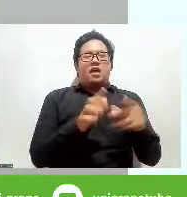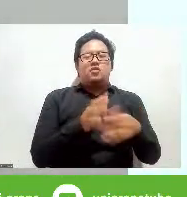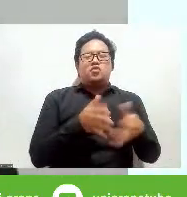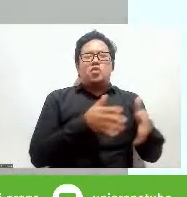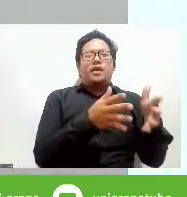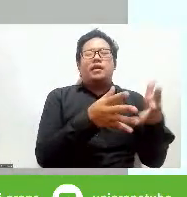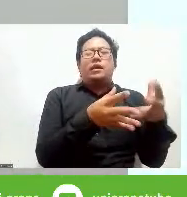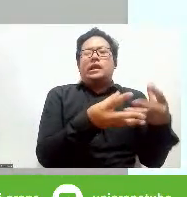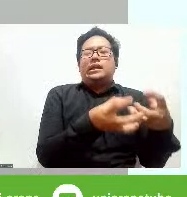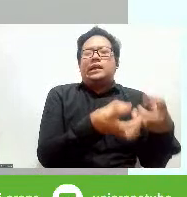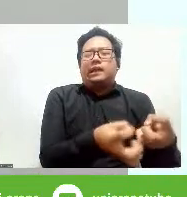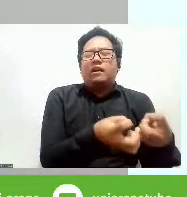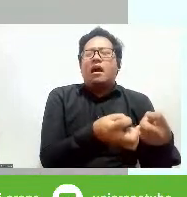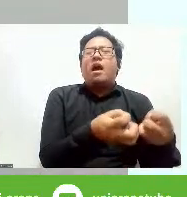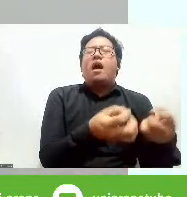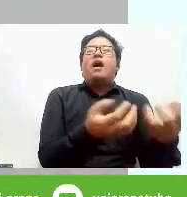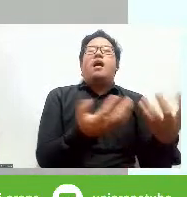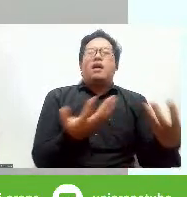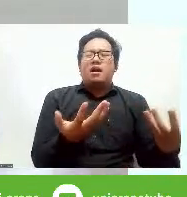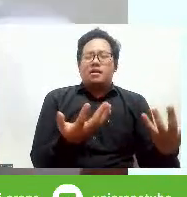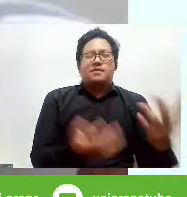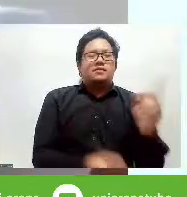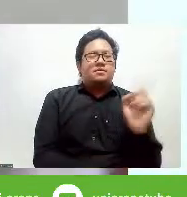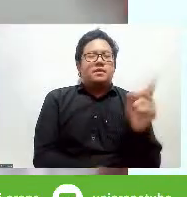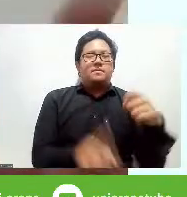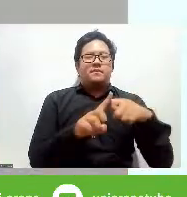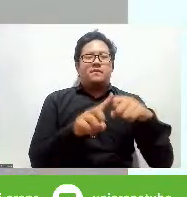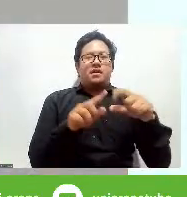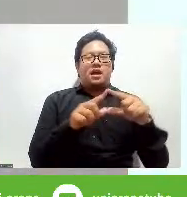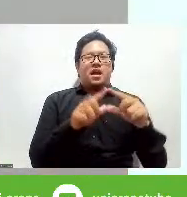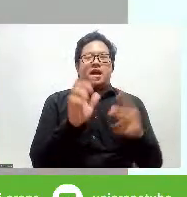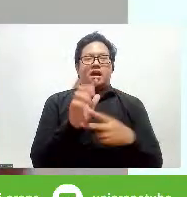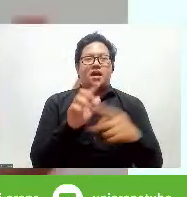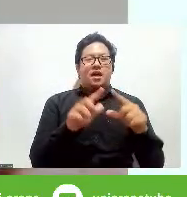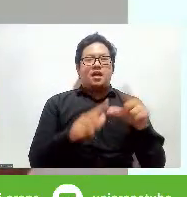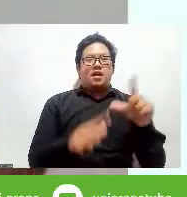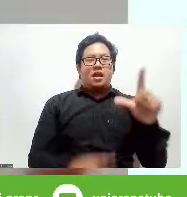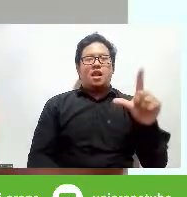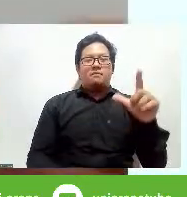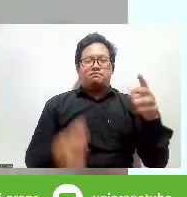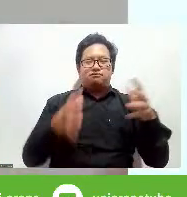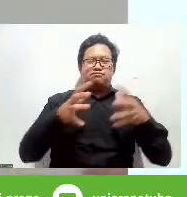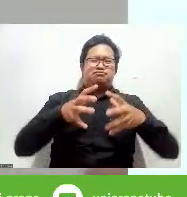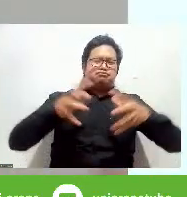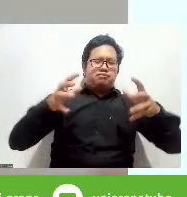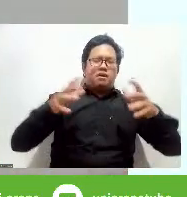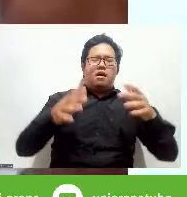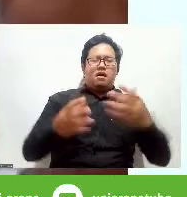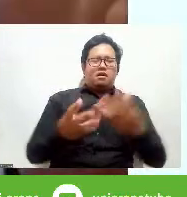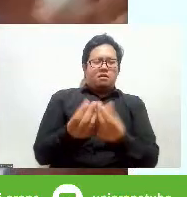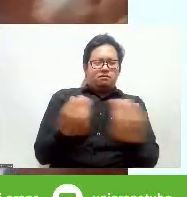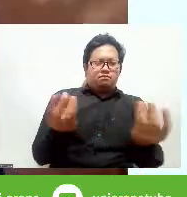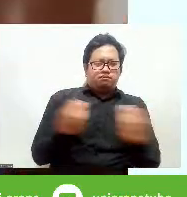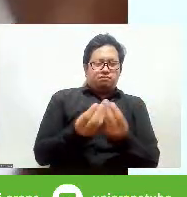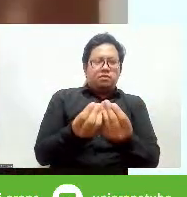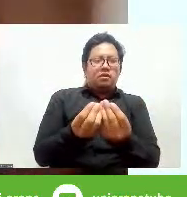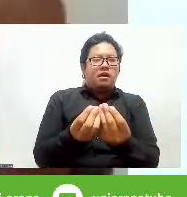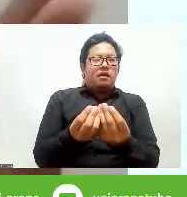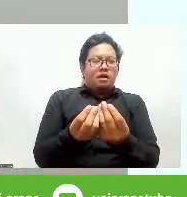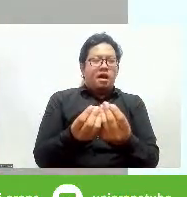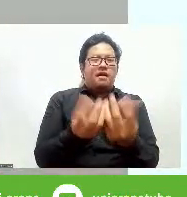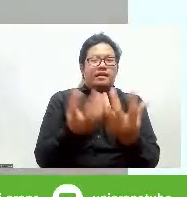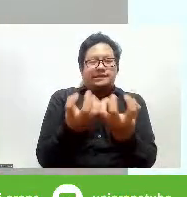kita bangun itu ternyata mengeluarkan semuanya air dari gambut sehingga kering tapi dengan adanya